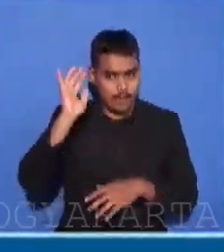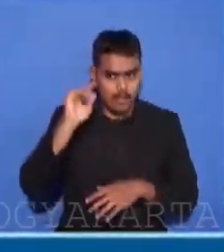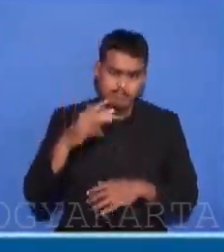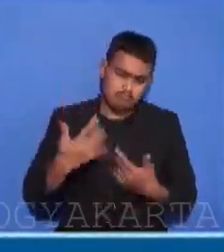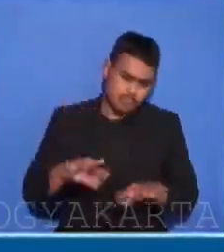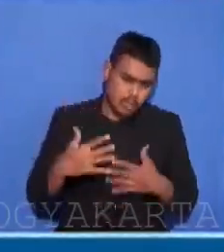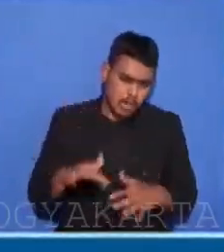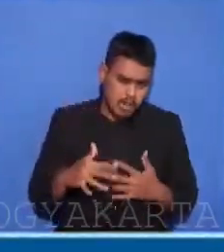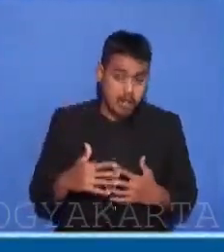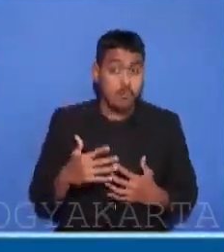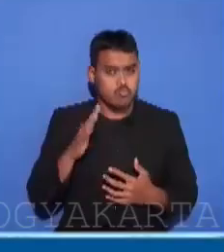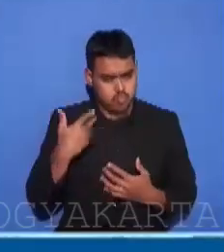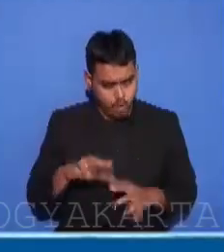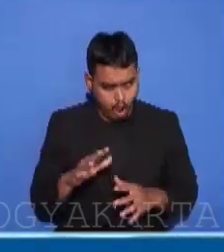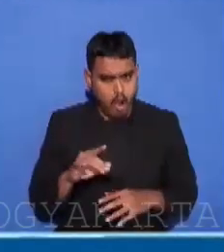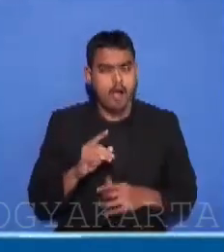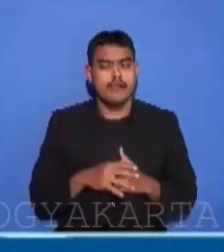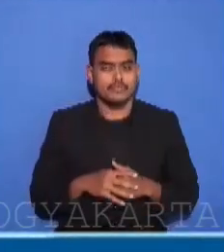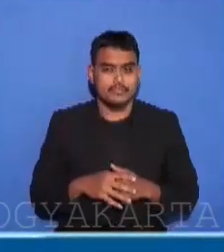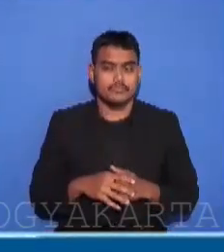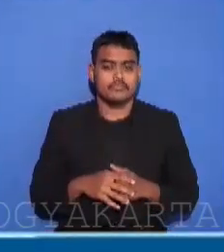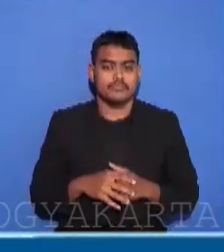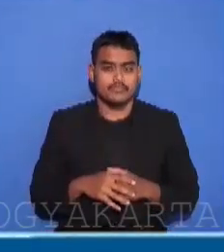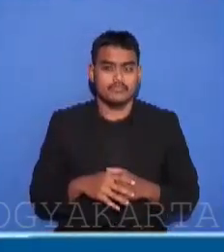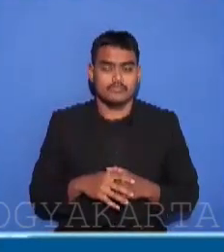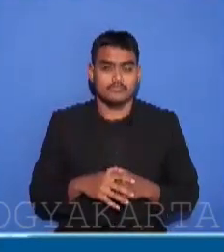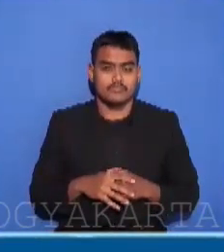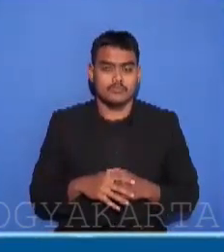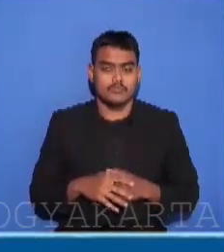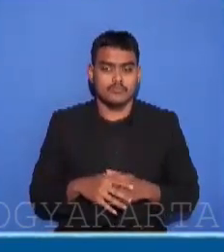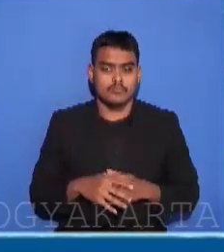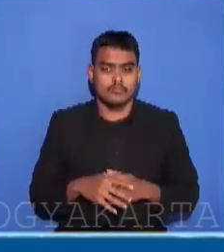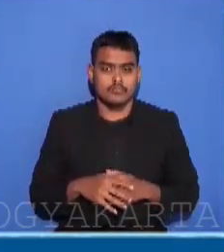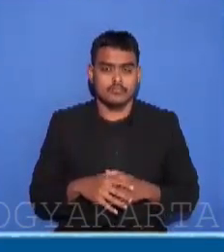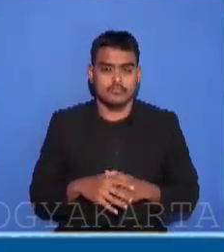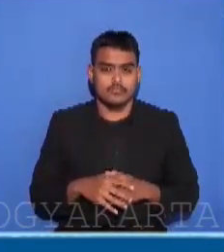Yogyakarta tanaman ingkang gada namilatin bombax